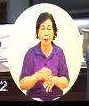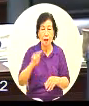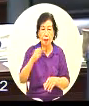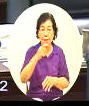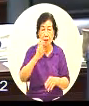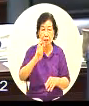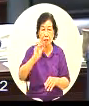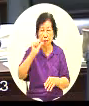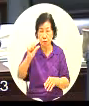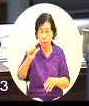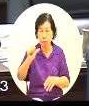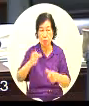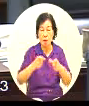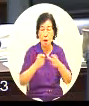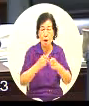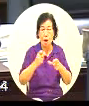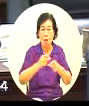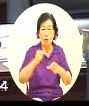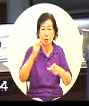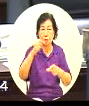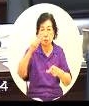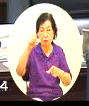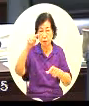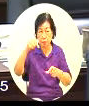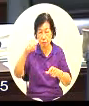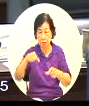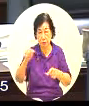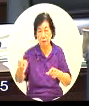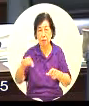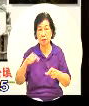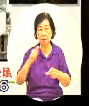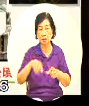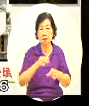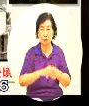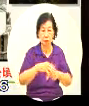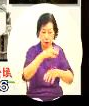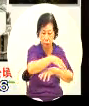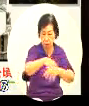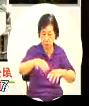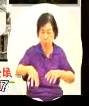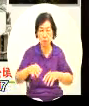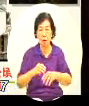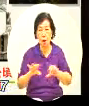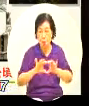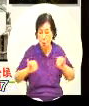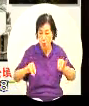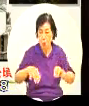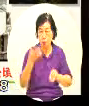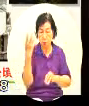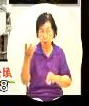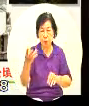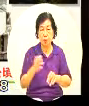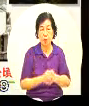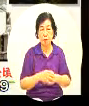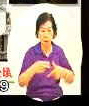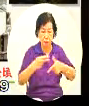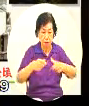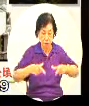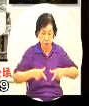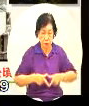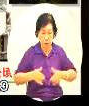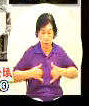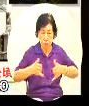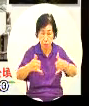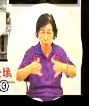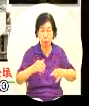130公顷的有定地，边啊周边搁真济土地，搁包括摊到我讲的仁寿路边啊，遐有